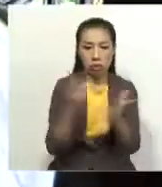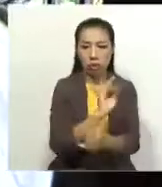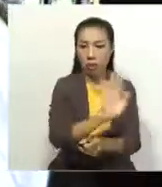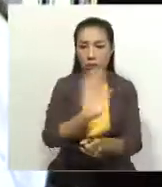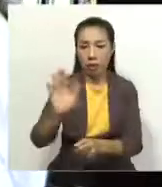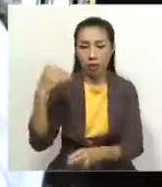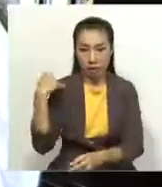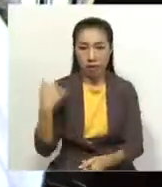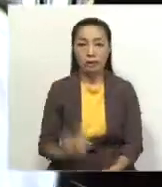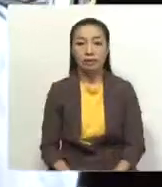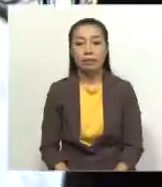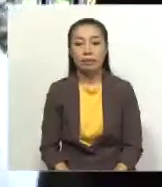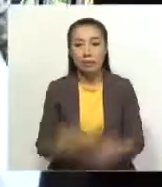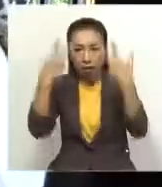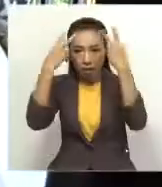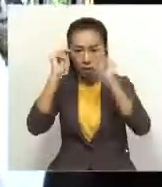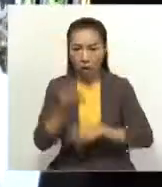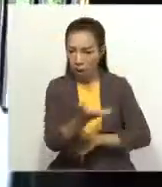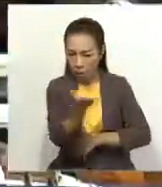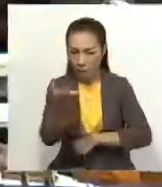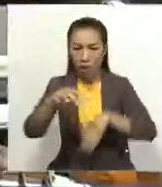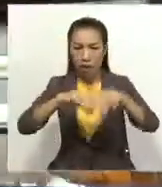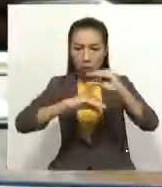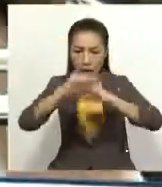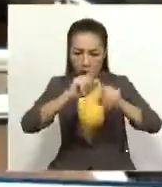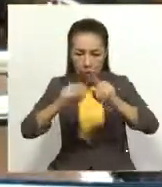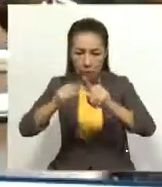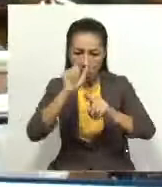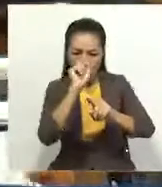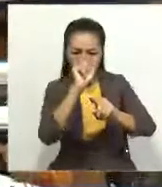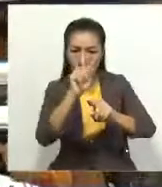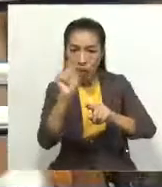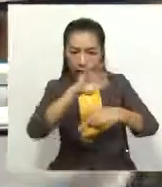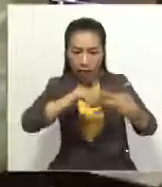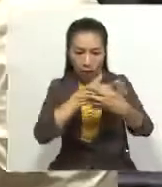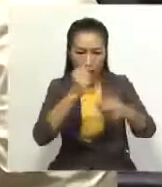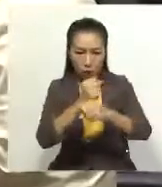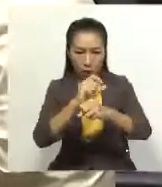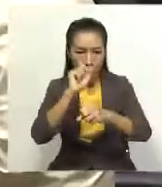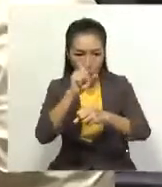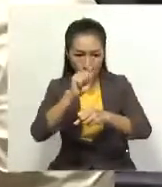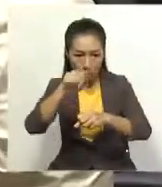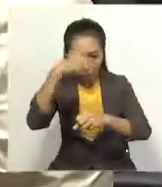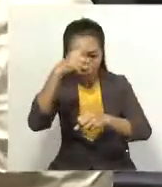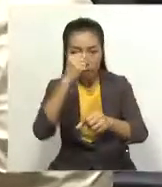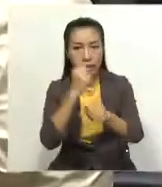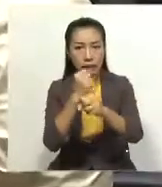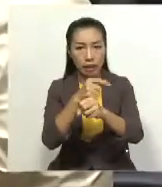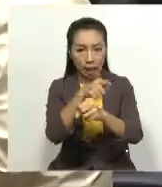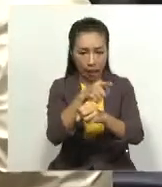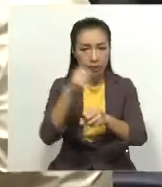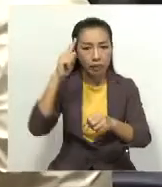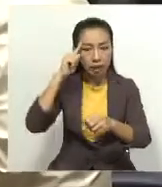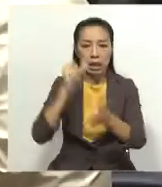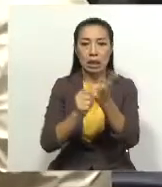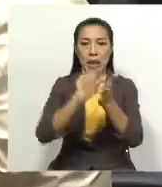ทั้งนี้นายกรัฐมนตรีขอให้จัดลำดับความสำคัญและความเร่งด่วนของแผนงานอะไรที่สามารถดำเนินการได้ขอให้แก้ไขปัญห